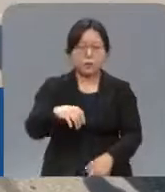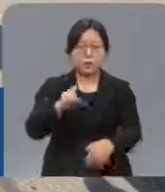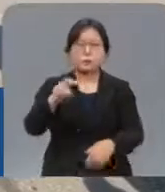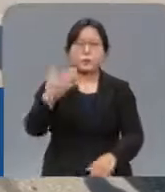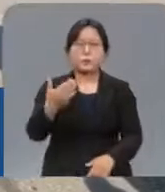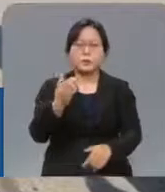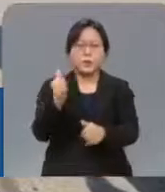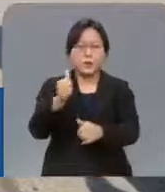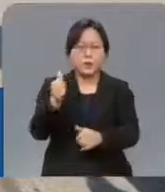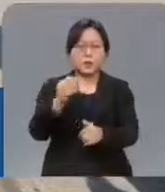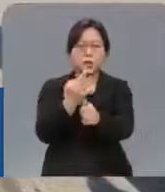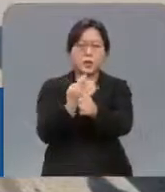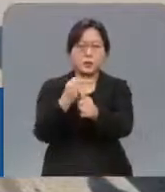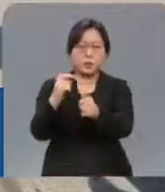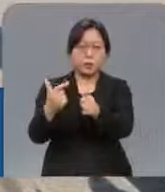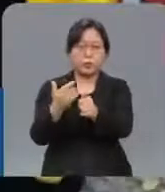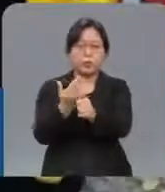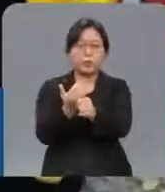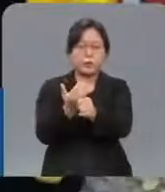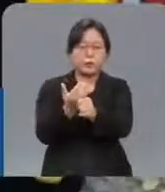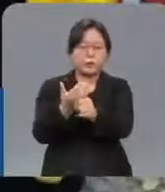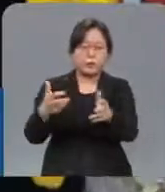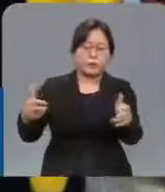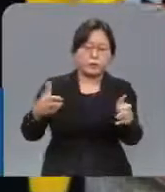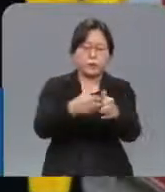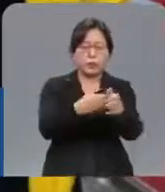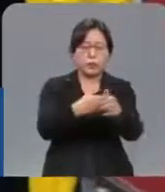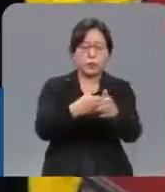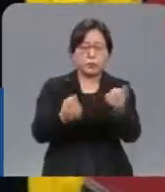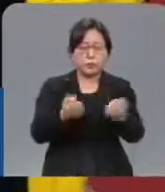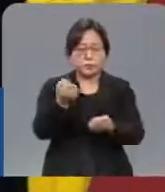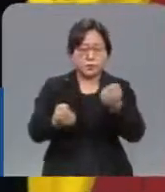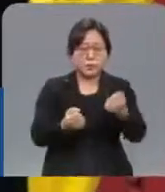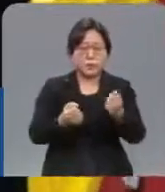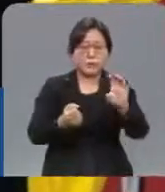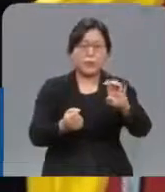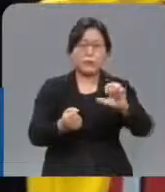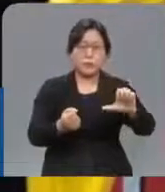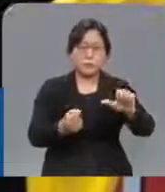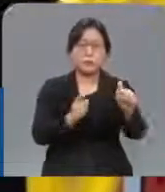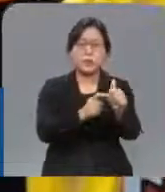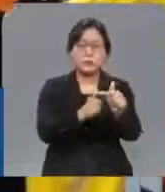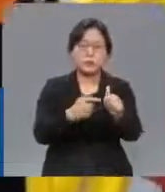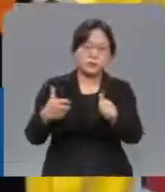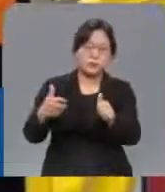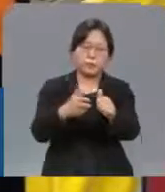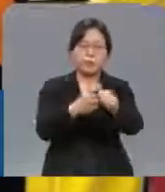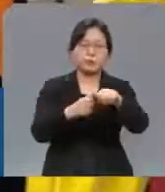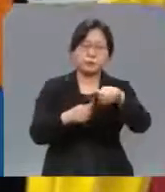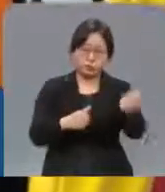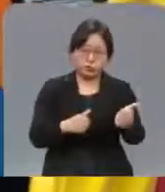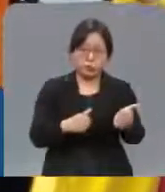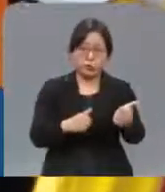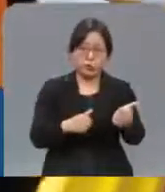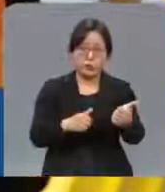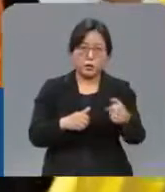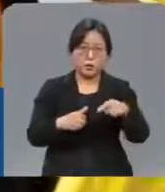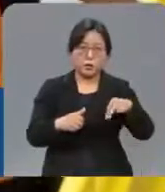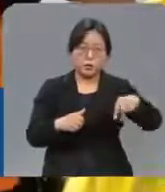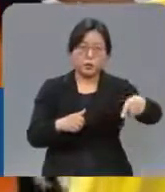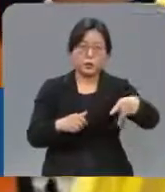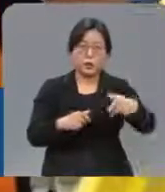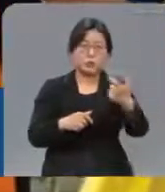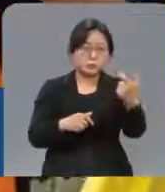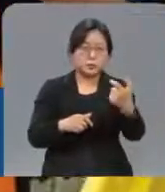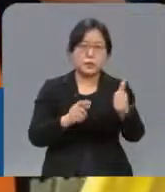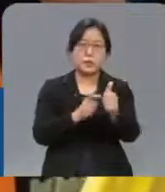쌀 a 씨가 몰던 1톤 화물차가 인도로 돌진해 자전거를 타고 가던 만큼 5살 남성이 화물차에 치어 숨졌고 길을 걷고 있던